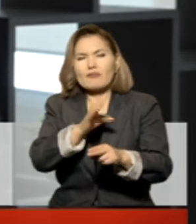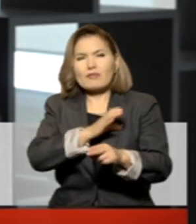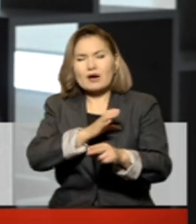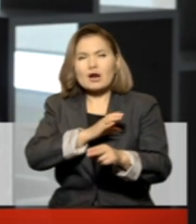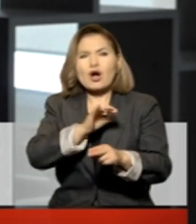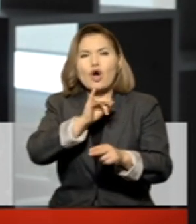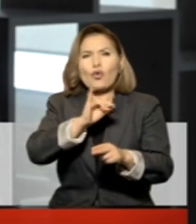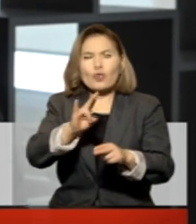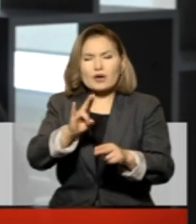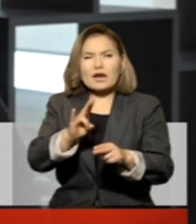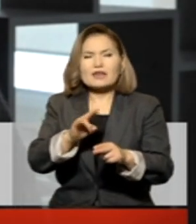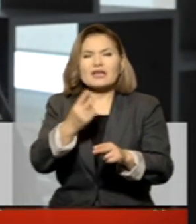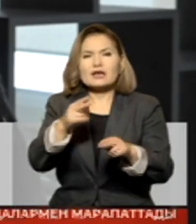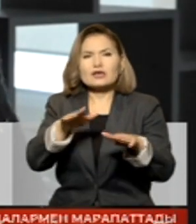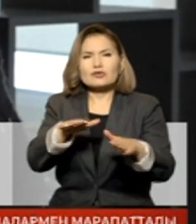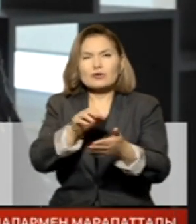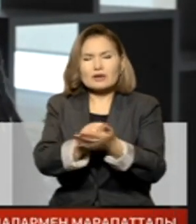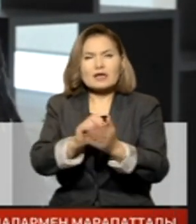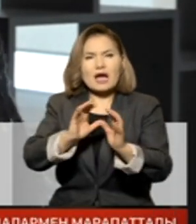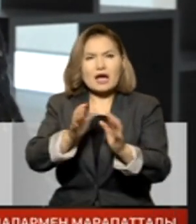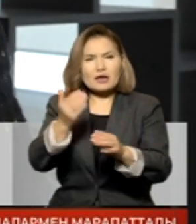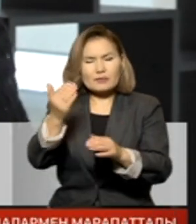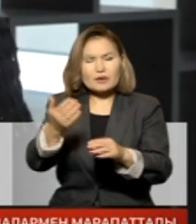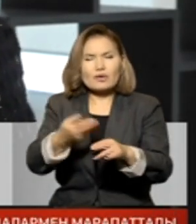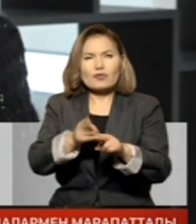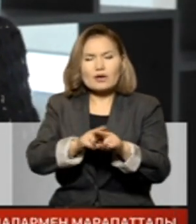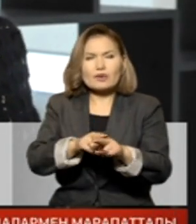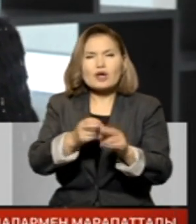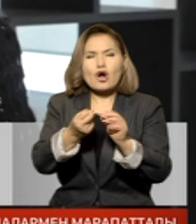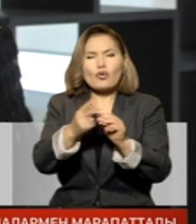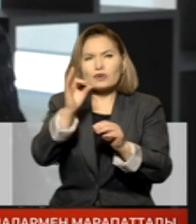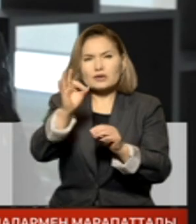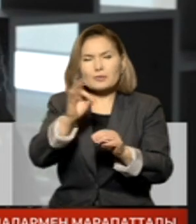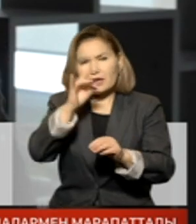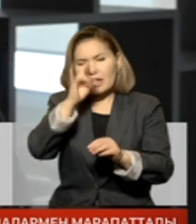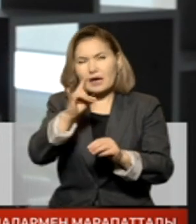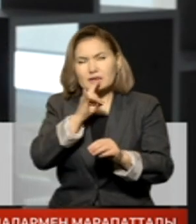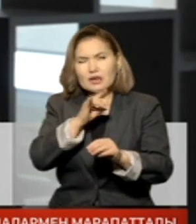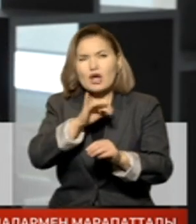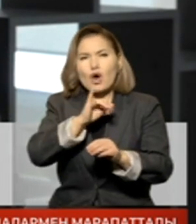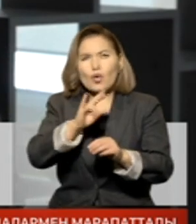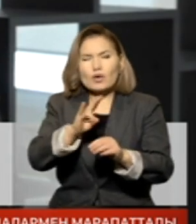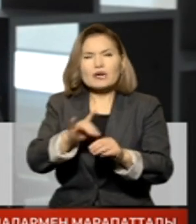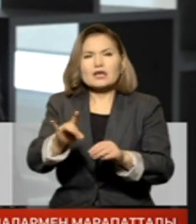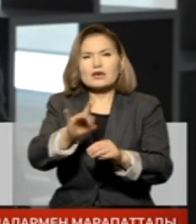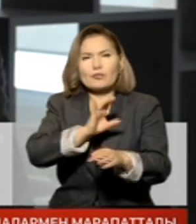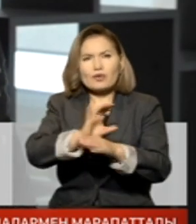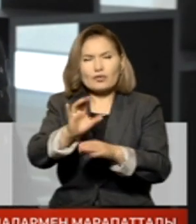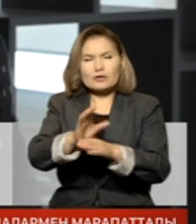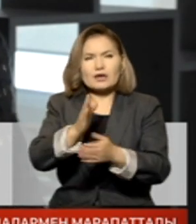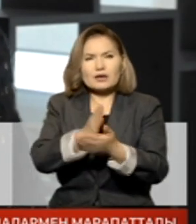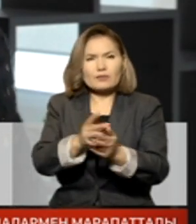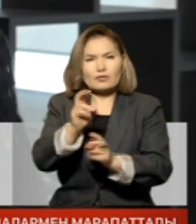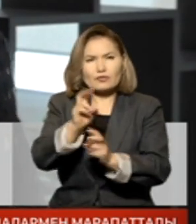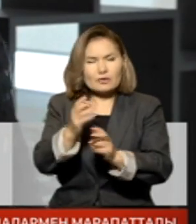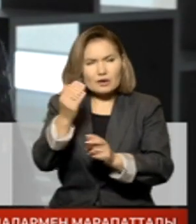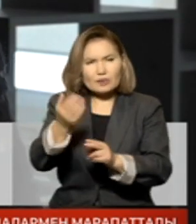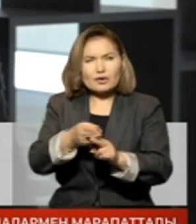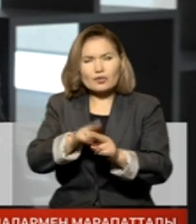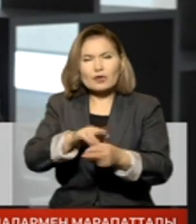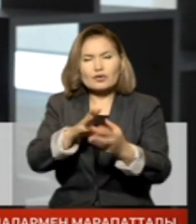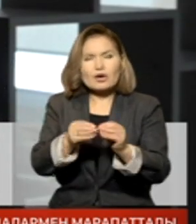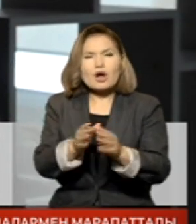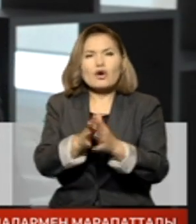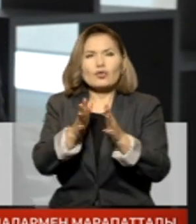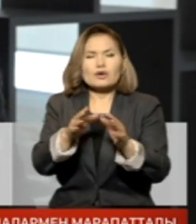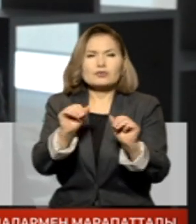Яғни бүкіл уранның қорын былай қараған кезде 13% біздің Қазақстан Республикасында болып табылады. Енді сондай